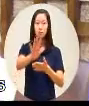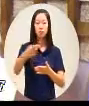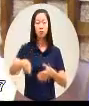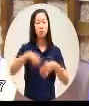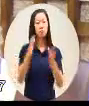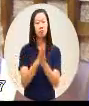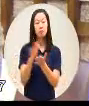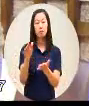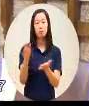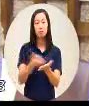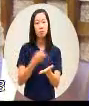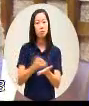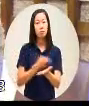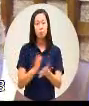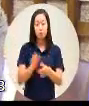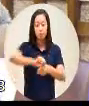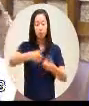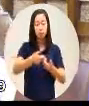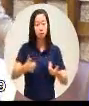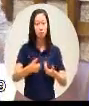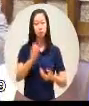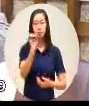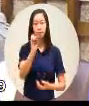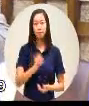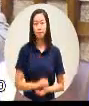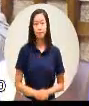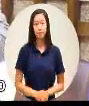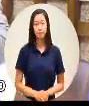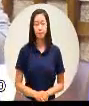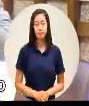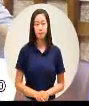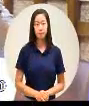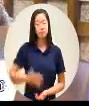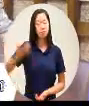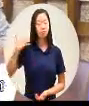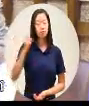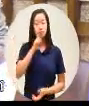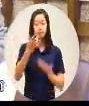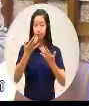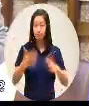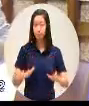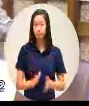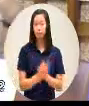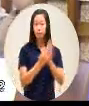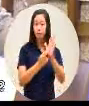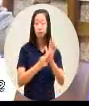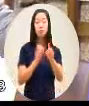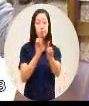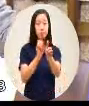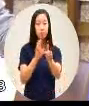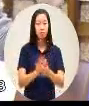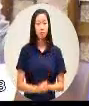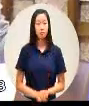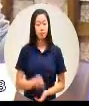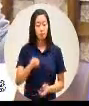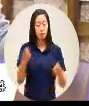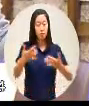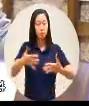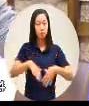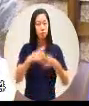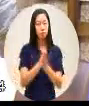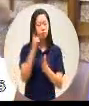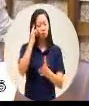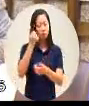有，都没加分啊。这个就是我上一次说明会有跟局长说明，这个部分你们都没有考